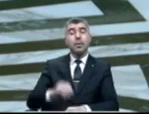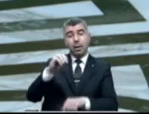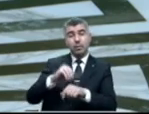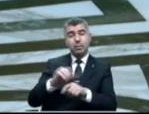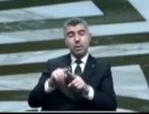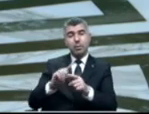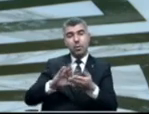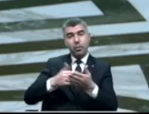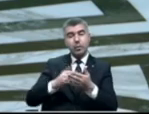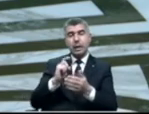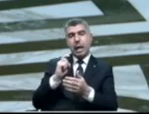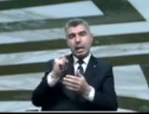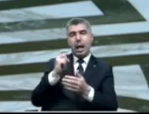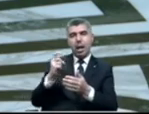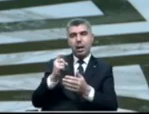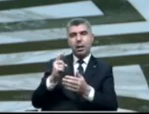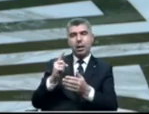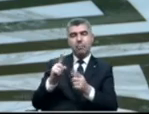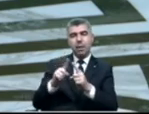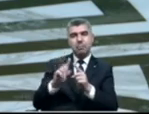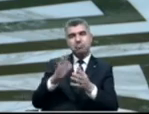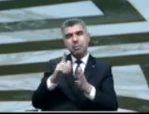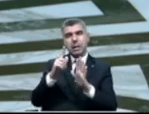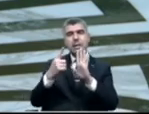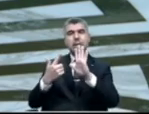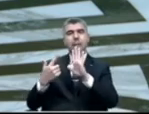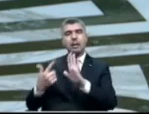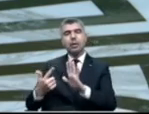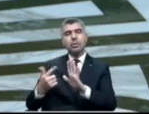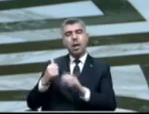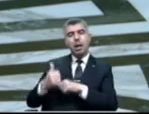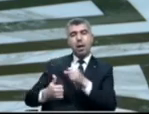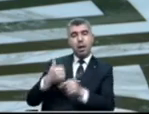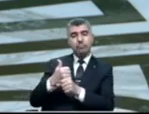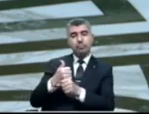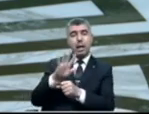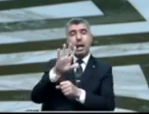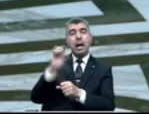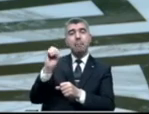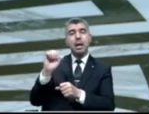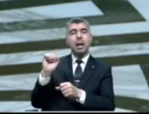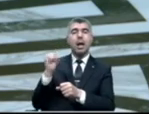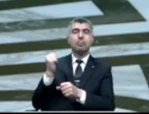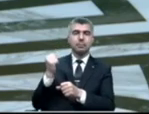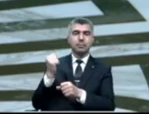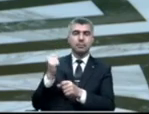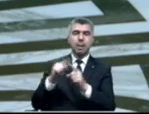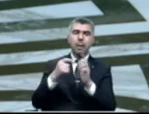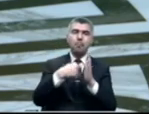وتنبني هذه العملية على كراء طويل الأمد من 17 حتى 40 سنة حسب طبيعة طبعا